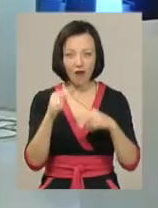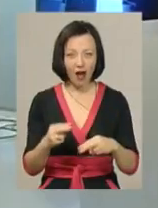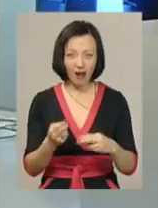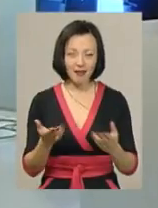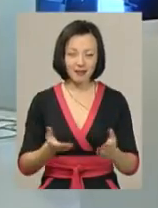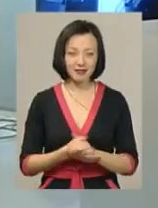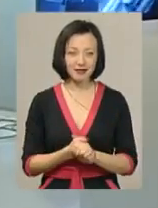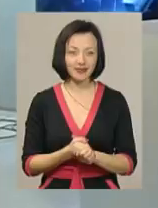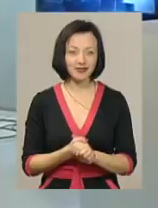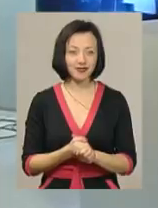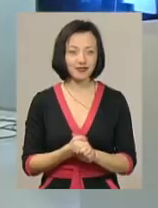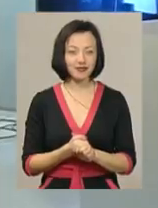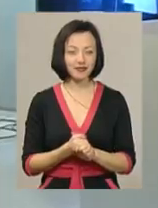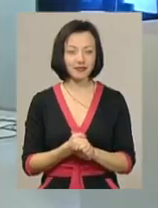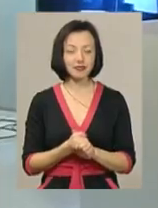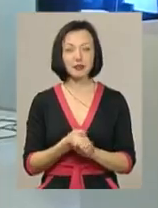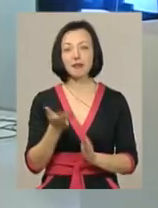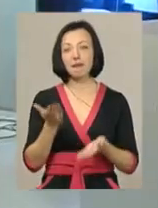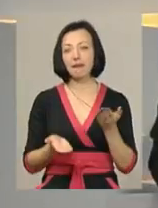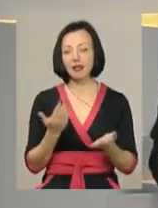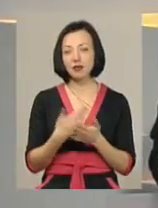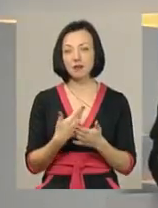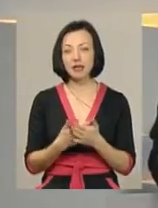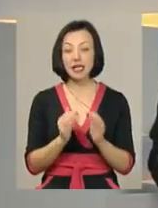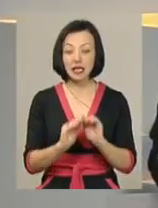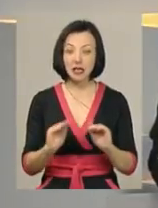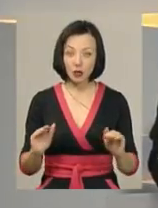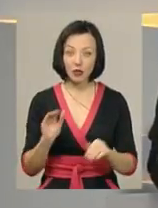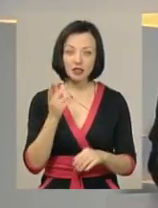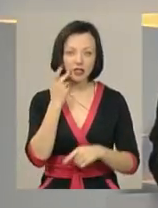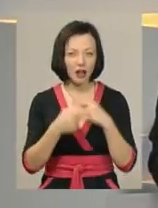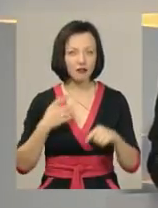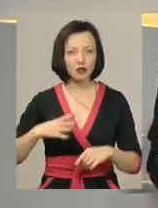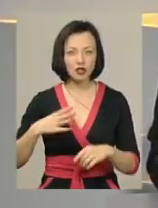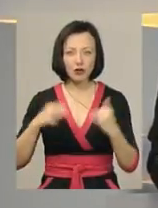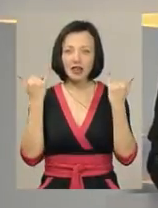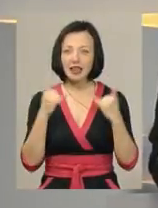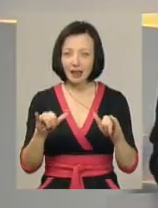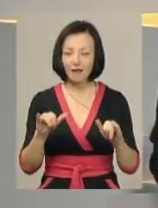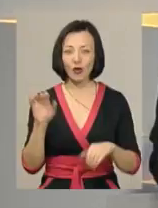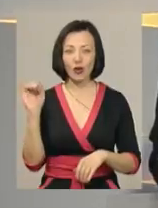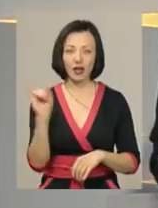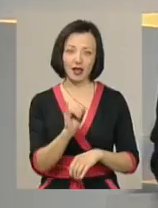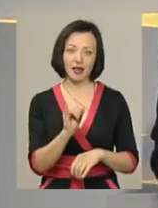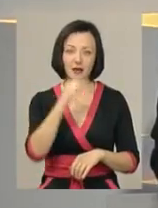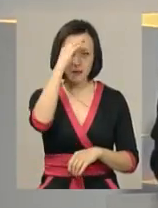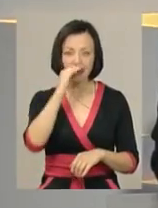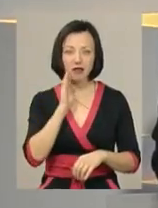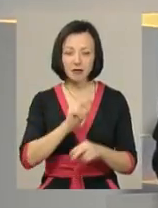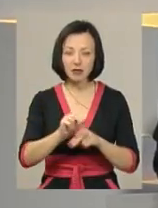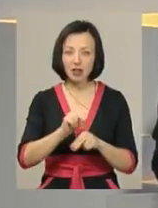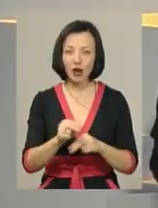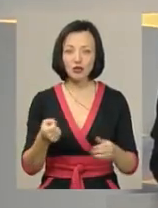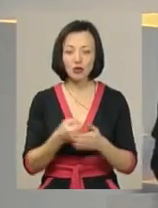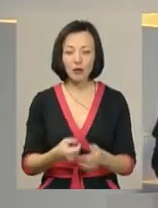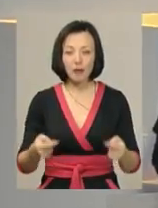яка цим супроводжується Ось але якщо брати саме діток Вони завжди очікують диво ми ну батьки привчають до